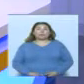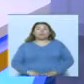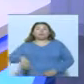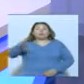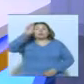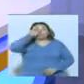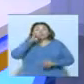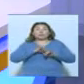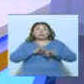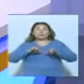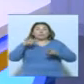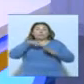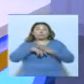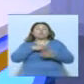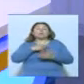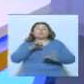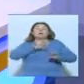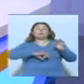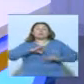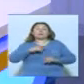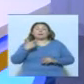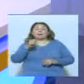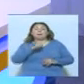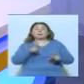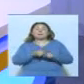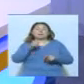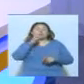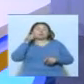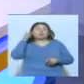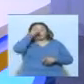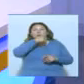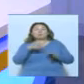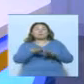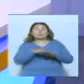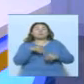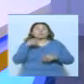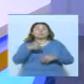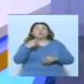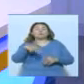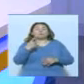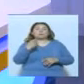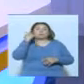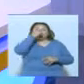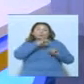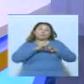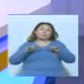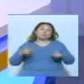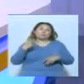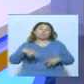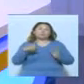В стране растет внутреннее потребление жиженного нефтяного газа. Так, прошлогодний показатель по сравнению с 2021 годом увеличился